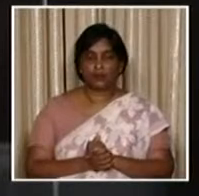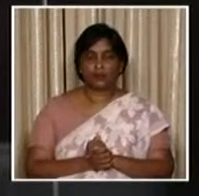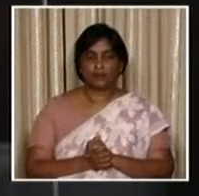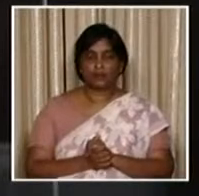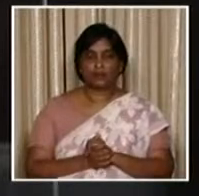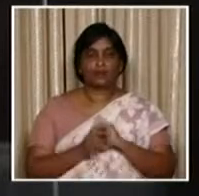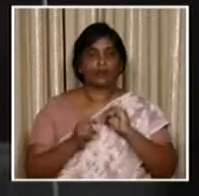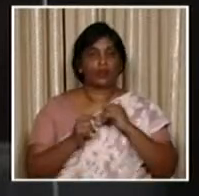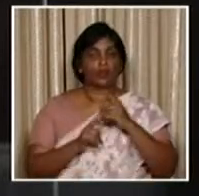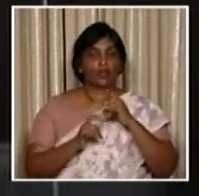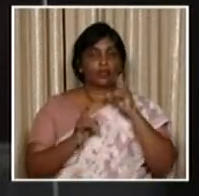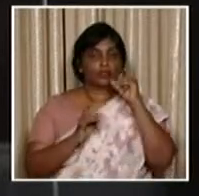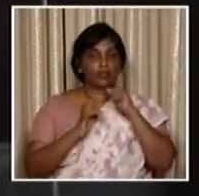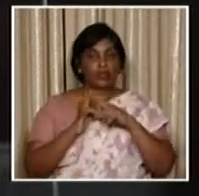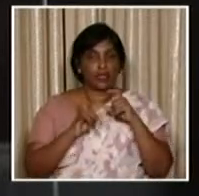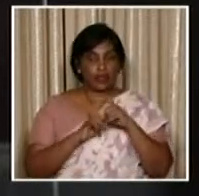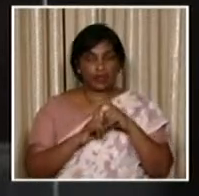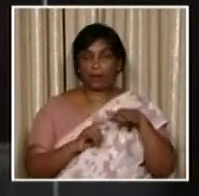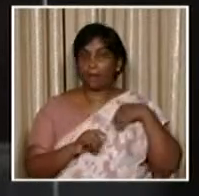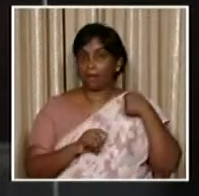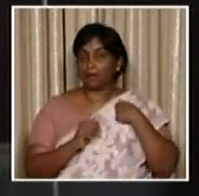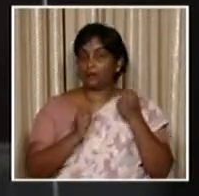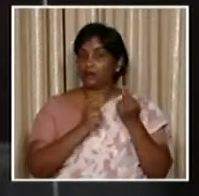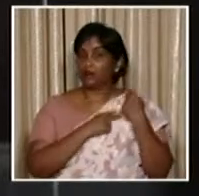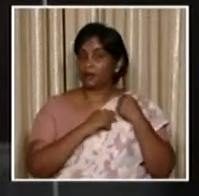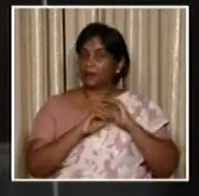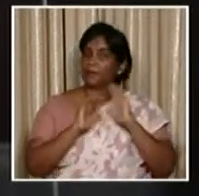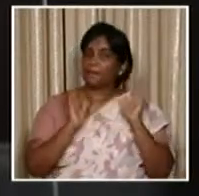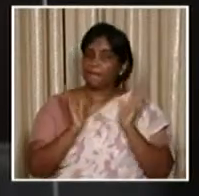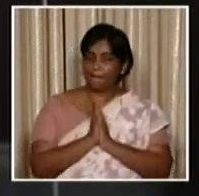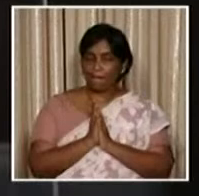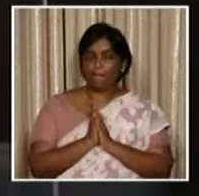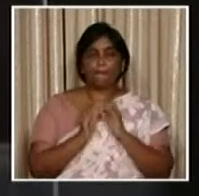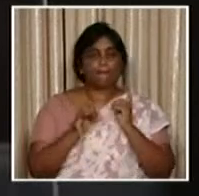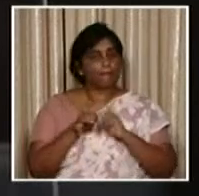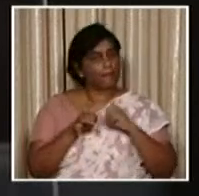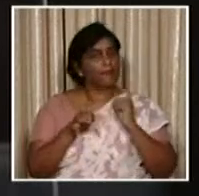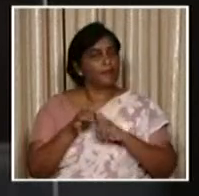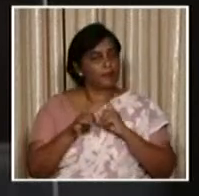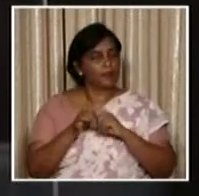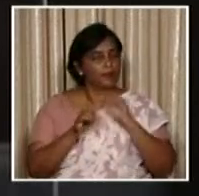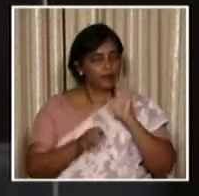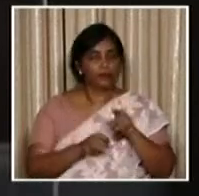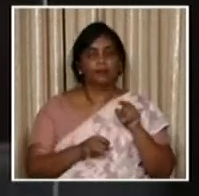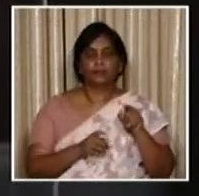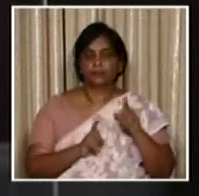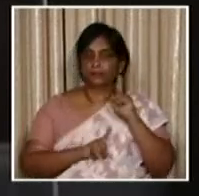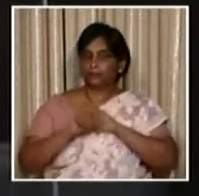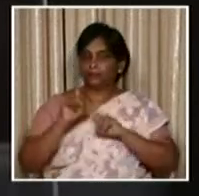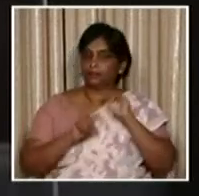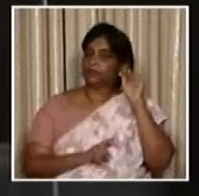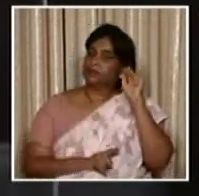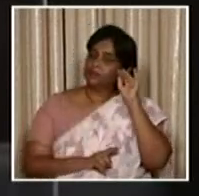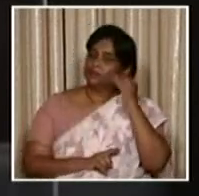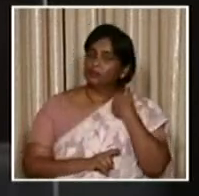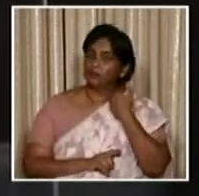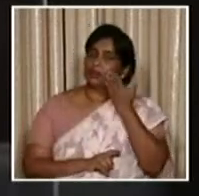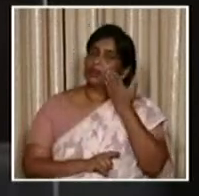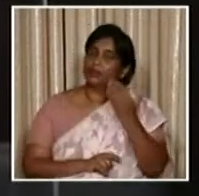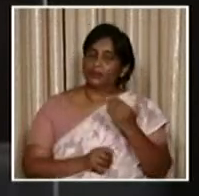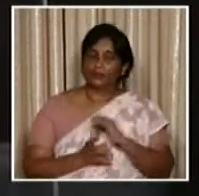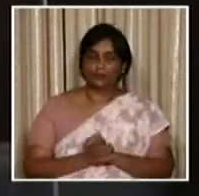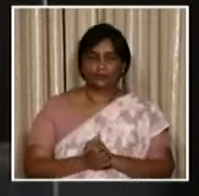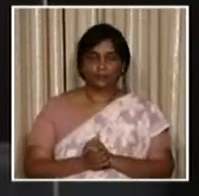General Salege Bhumikawa. Mewa siyallama prashna sahagata dewal bawa me katha ahagena innokota apata peena.